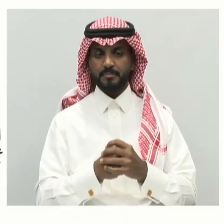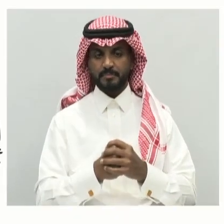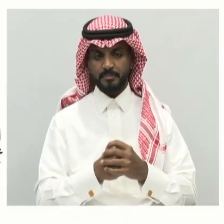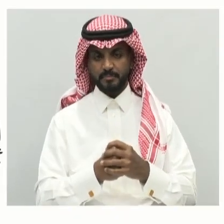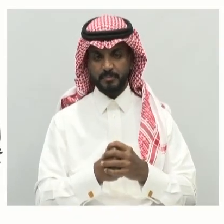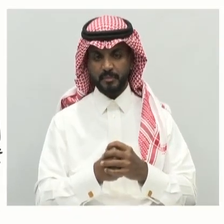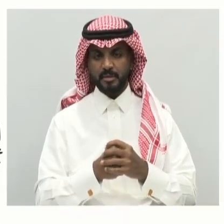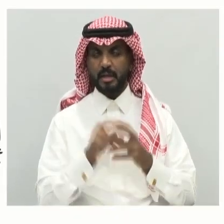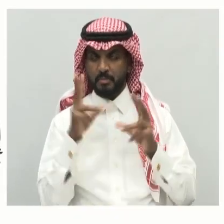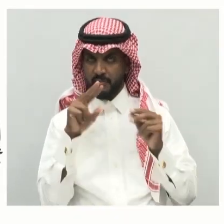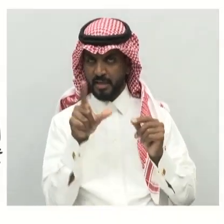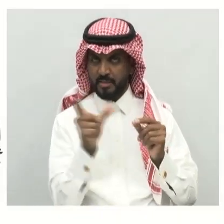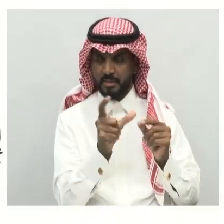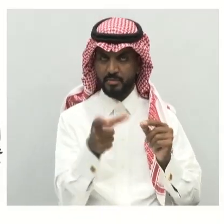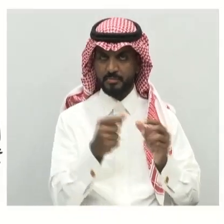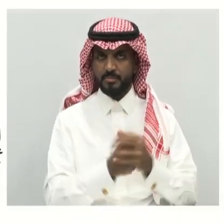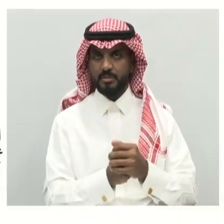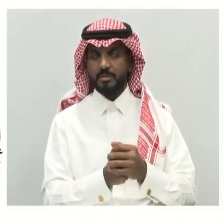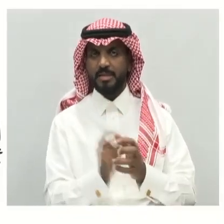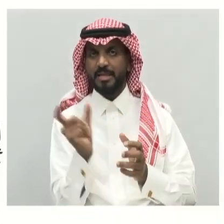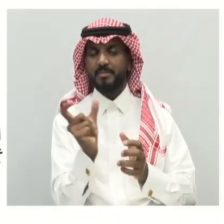كما في هذه الكلمه كلمه